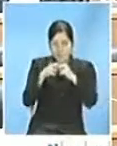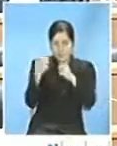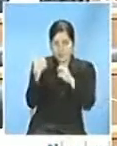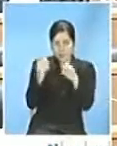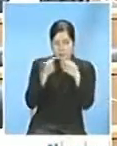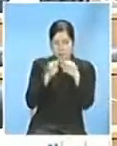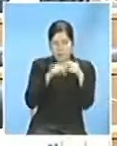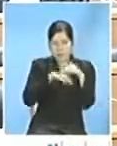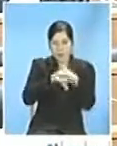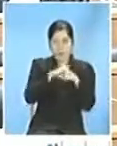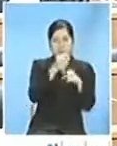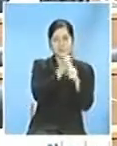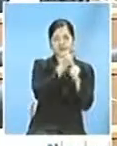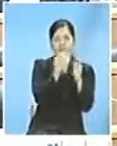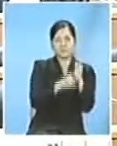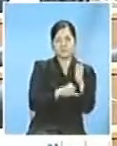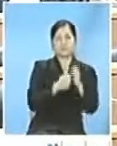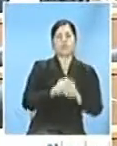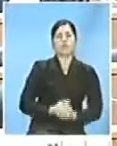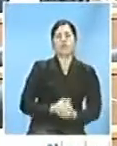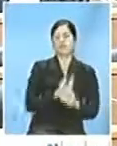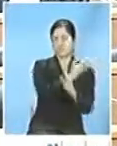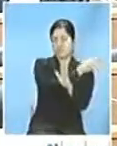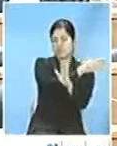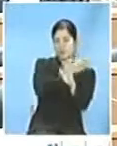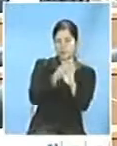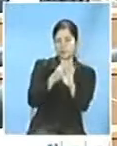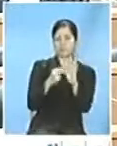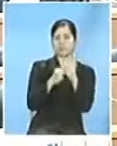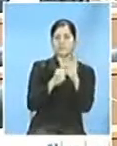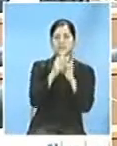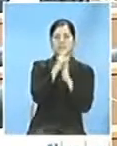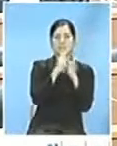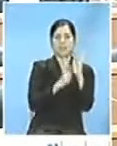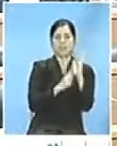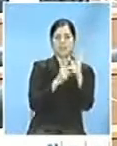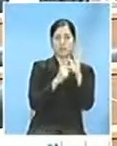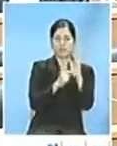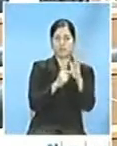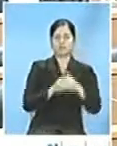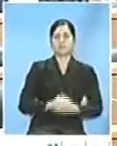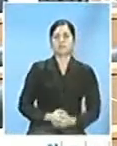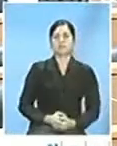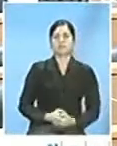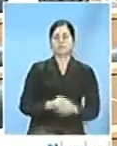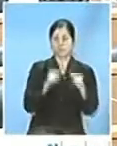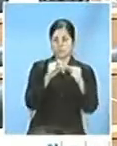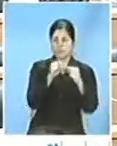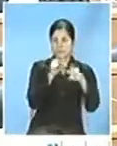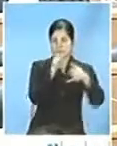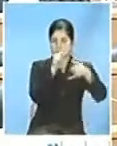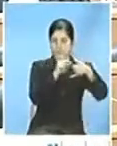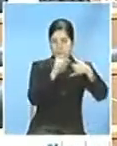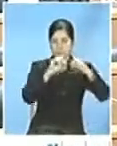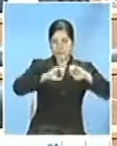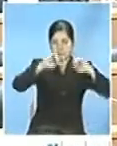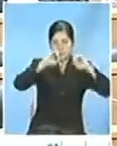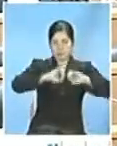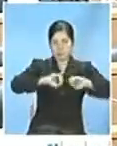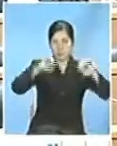ดระยะประวัติศาสตร์ที่มีการเสนอกฎหมายอย่างนี้ ไม่เคยมีครั้ง